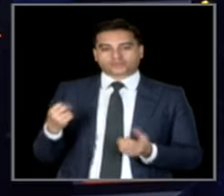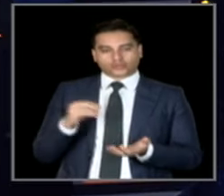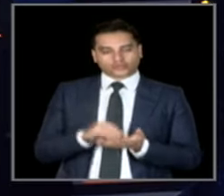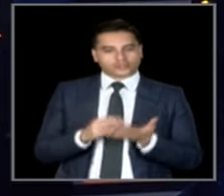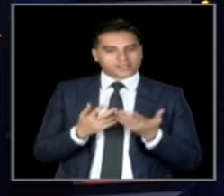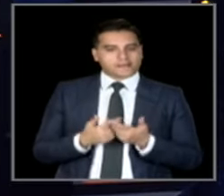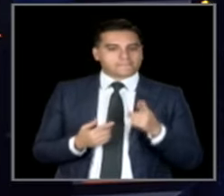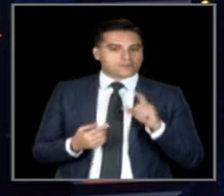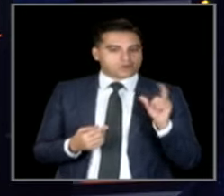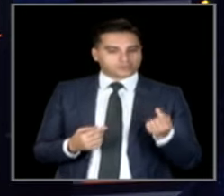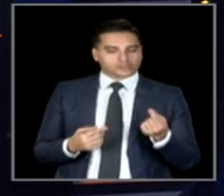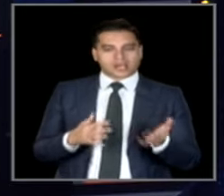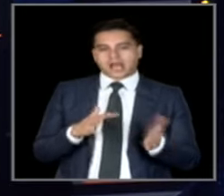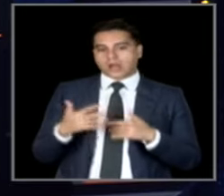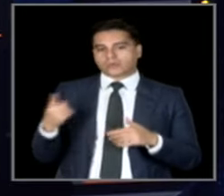90 و25 115